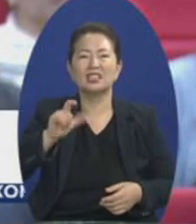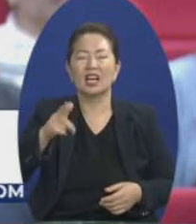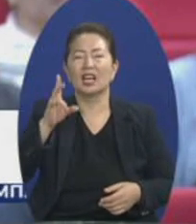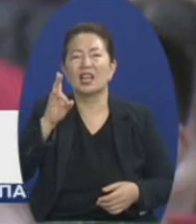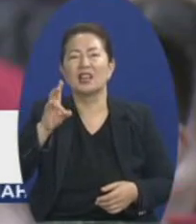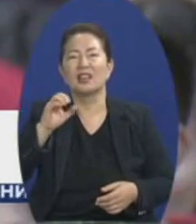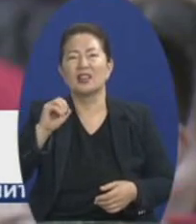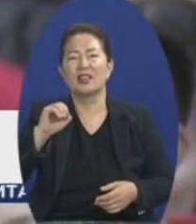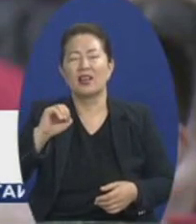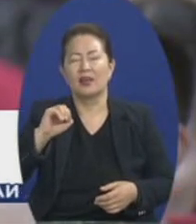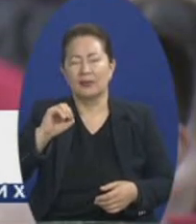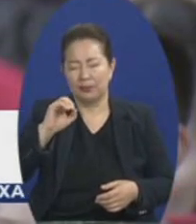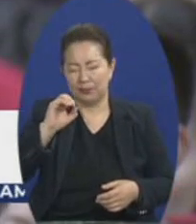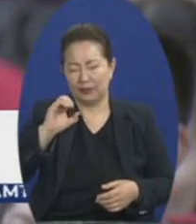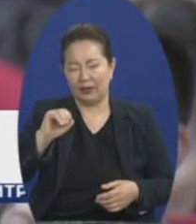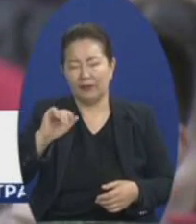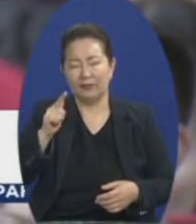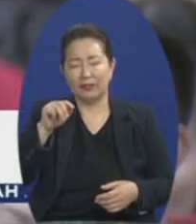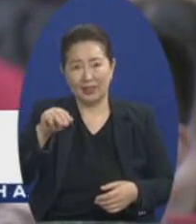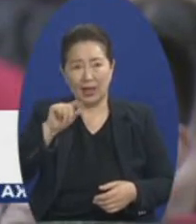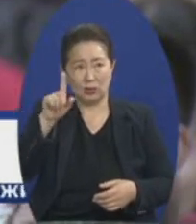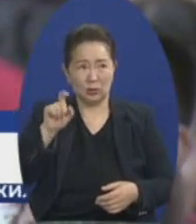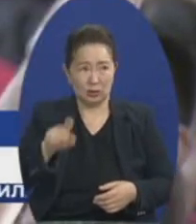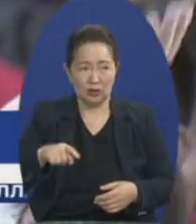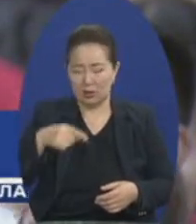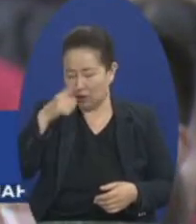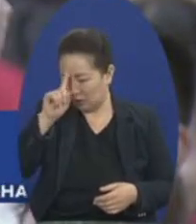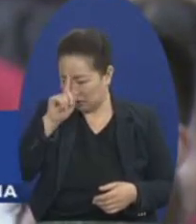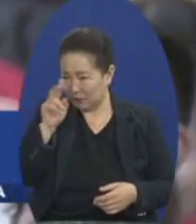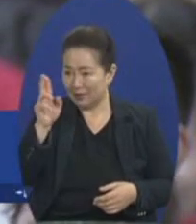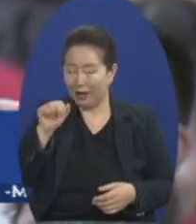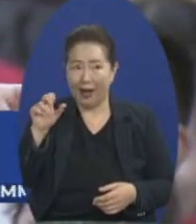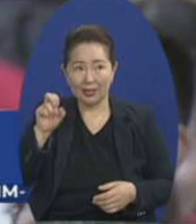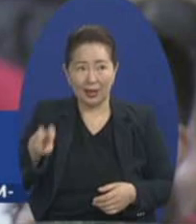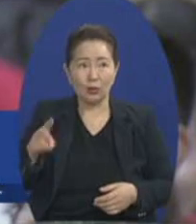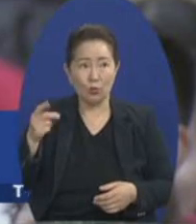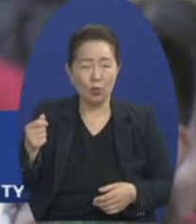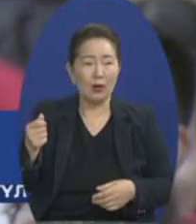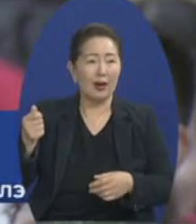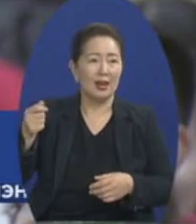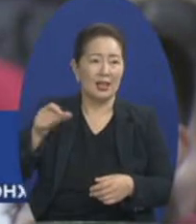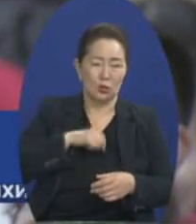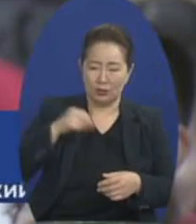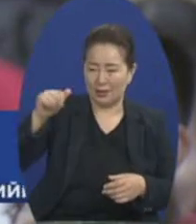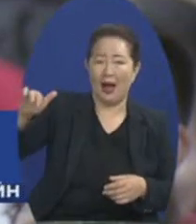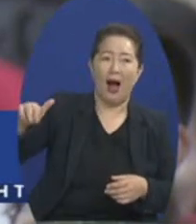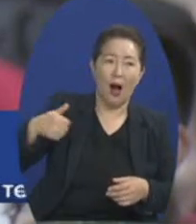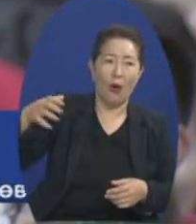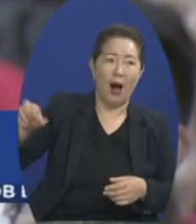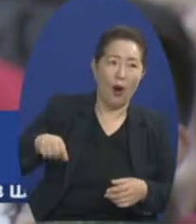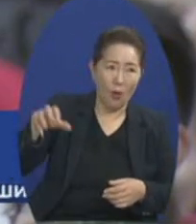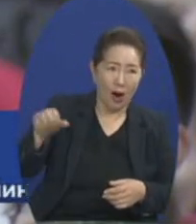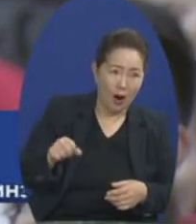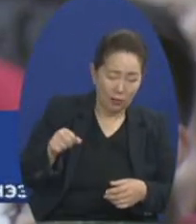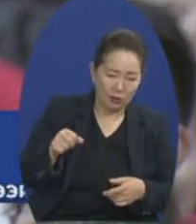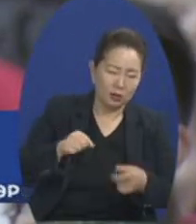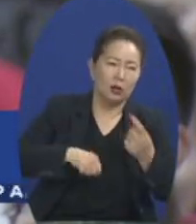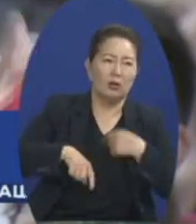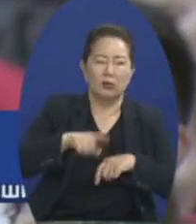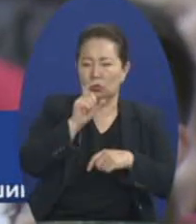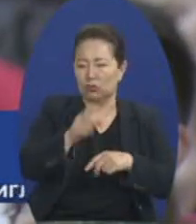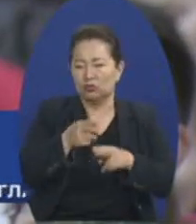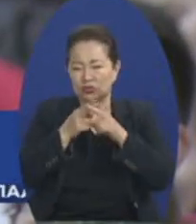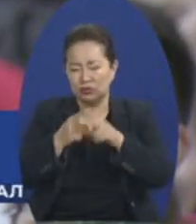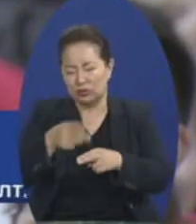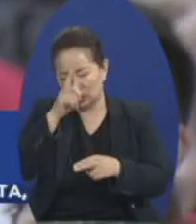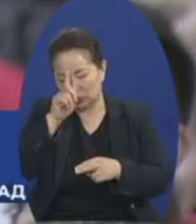асуудал. Эрүүл мэндийн даатгалын тухай хуульд бол иргэнээс авсан энэ даатгал маань тухайн иргэний одоо